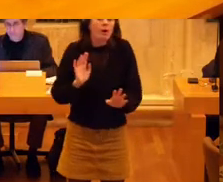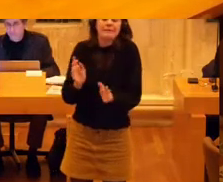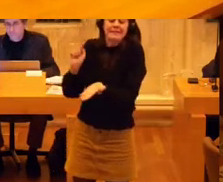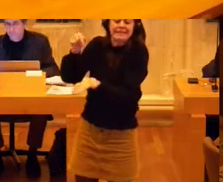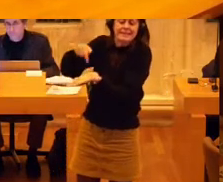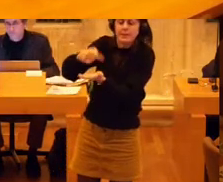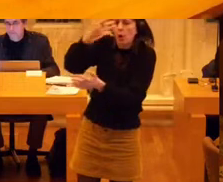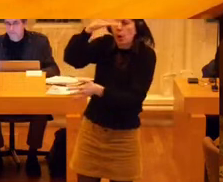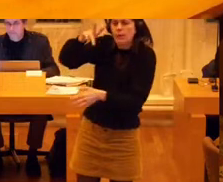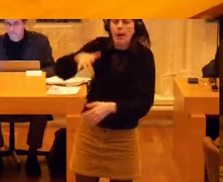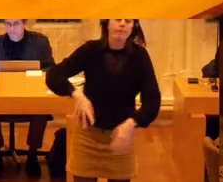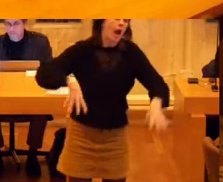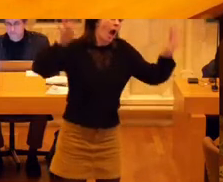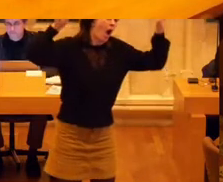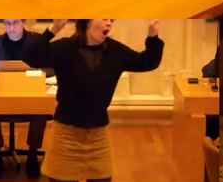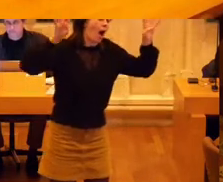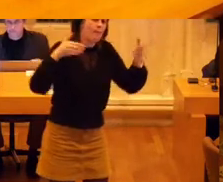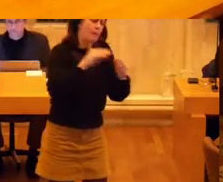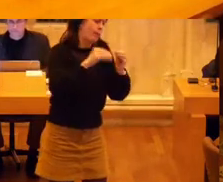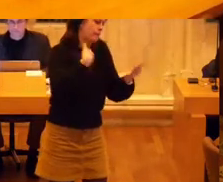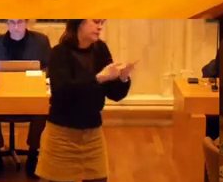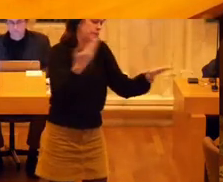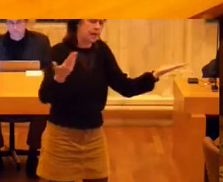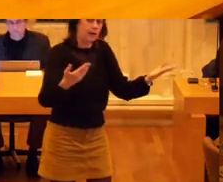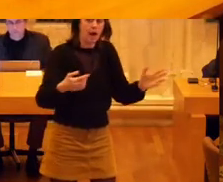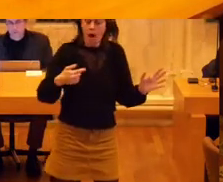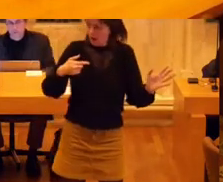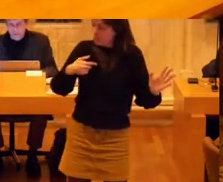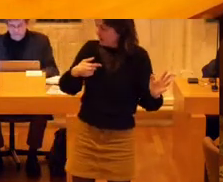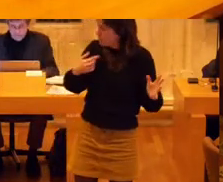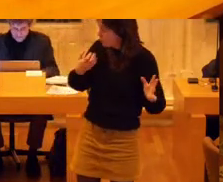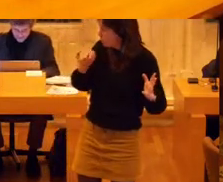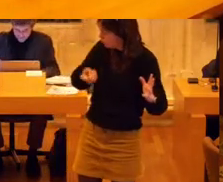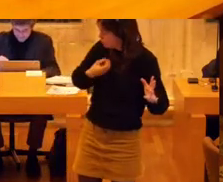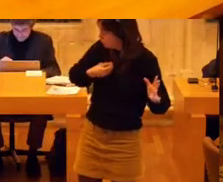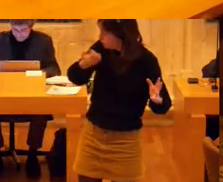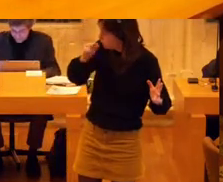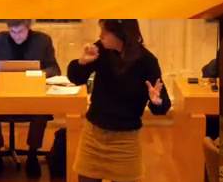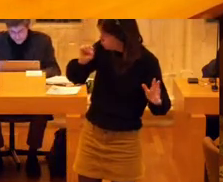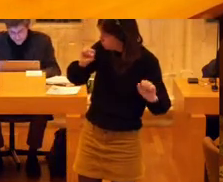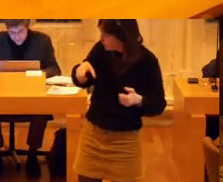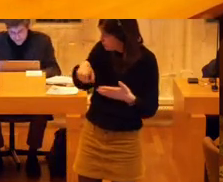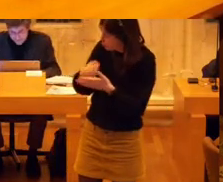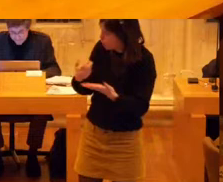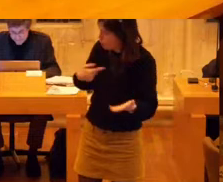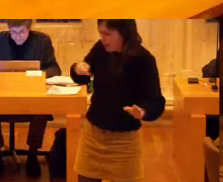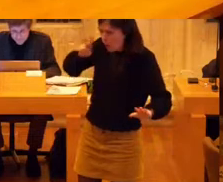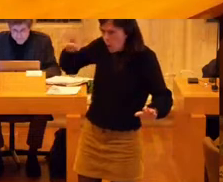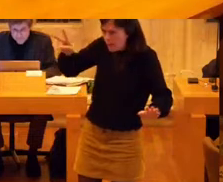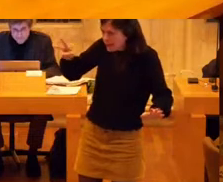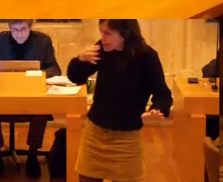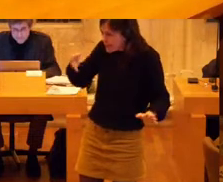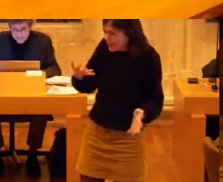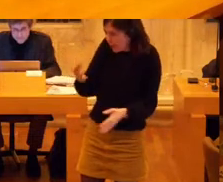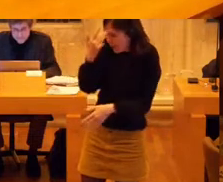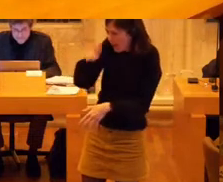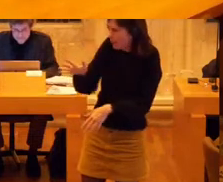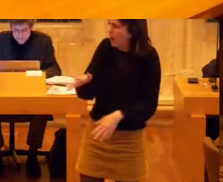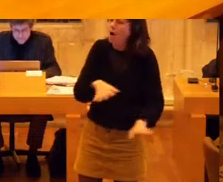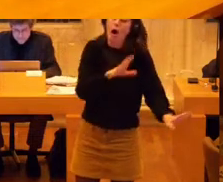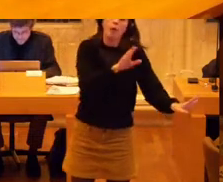pas... C'est ça le problème. Mais j'aimerais bien finir néanmoins. Je suis honnête, je vous dis ce qu'il en est. Bon,